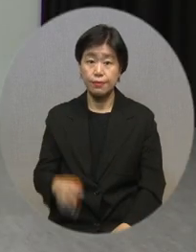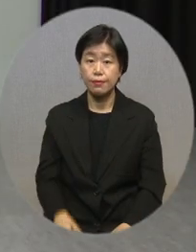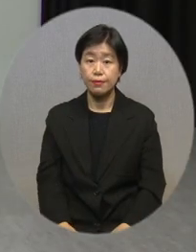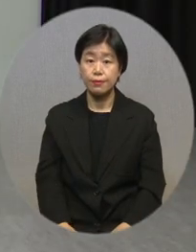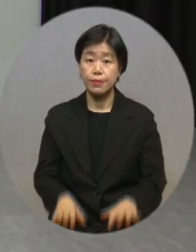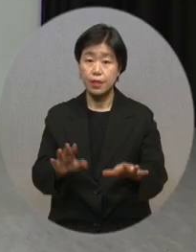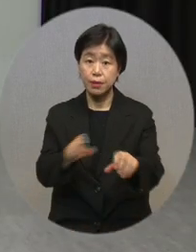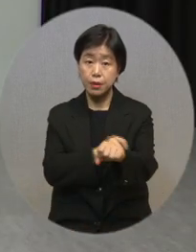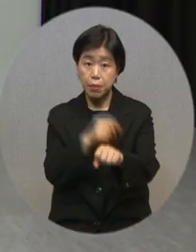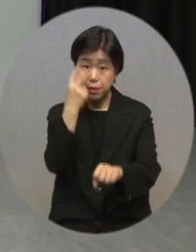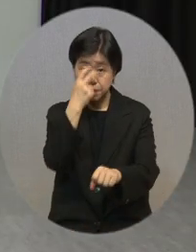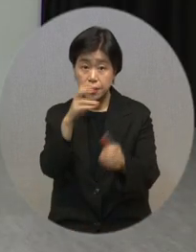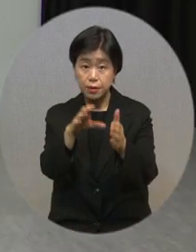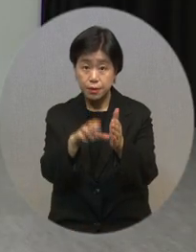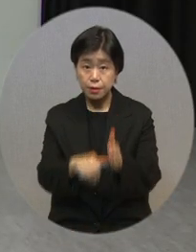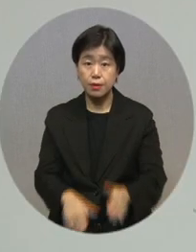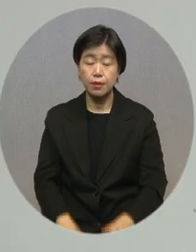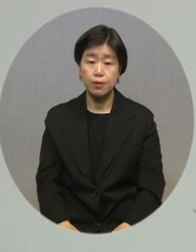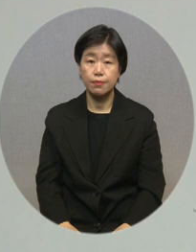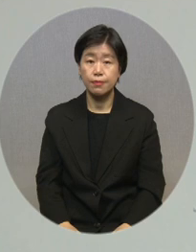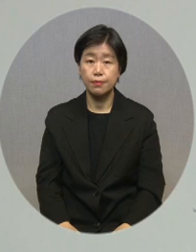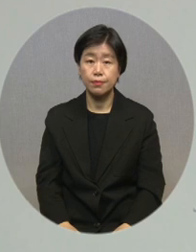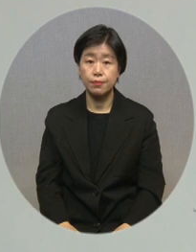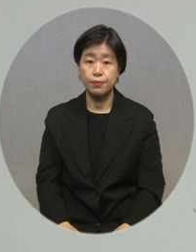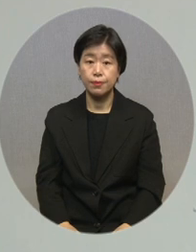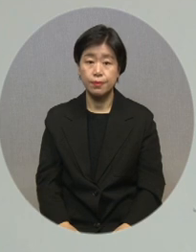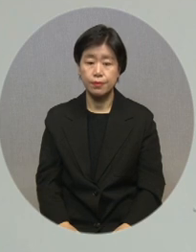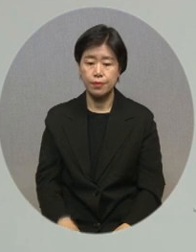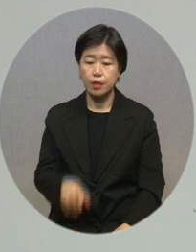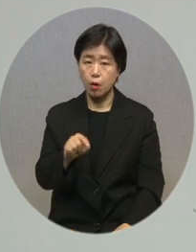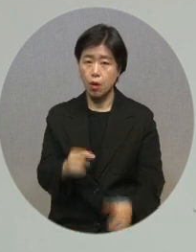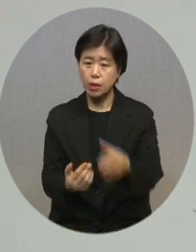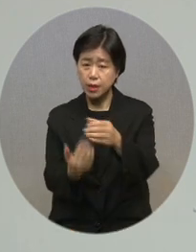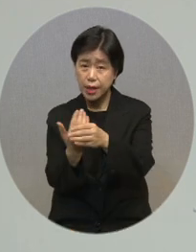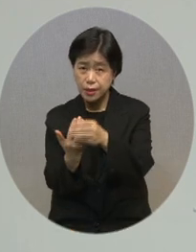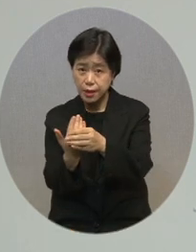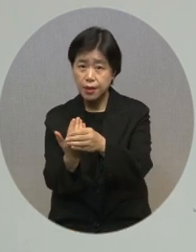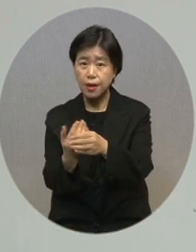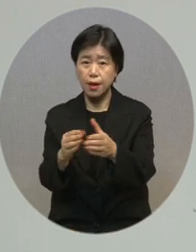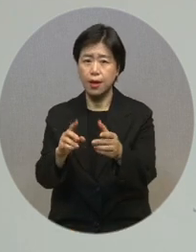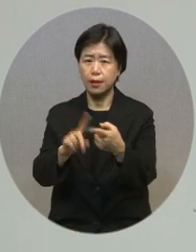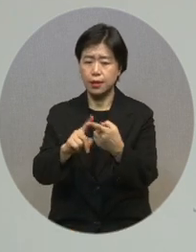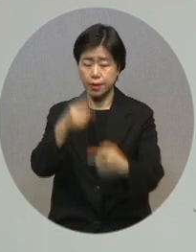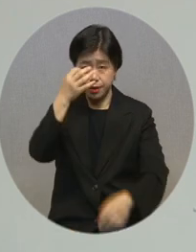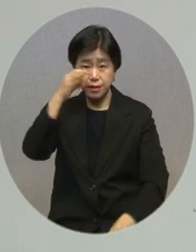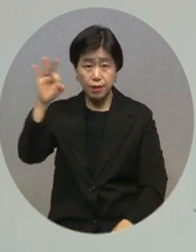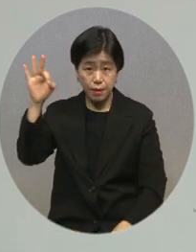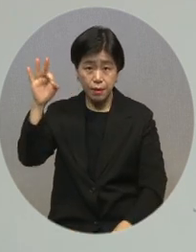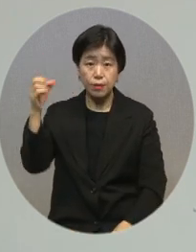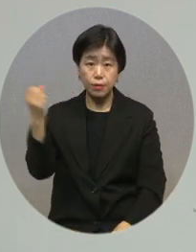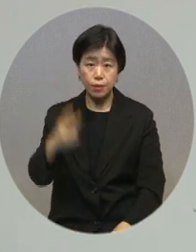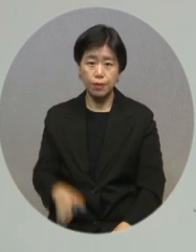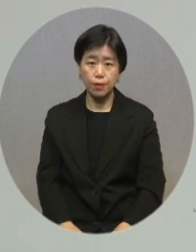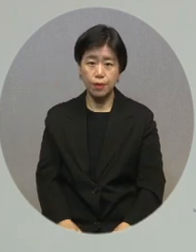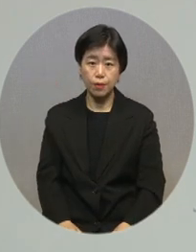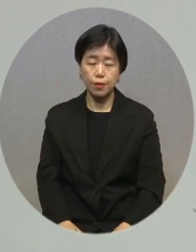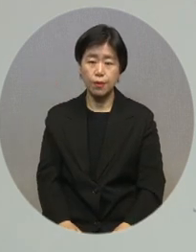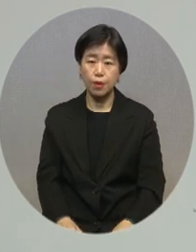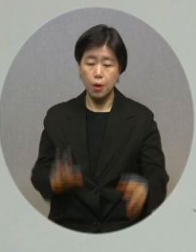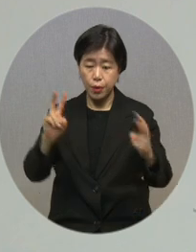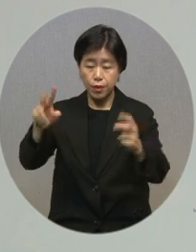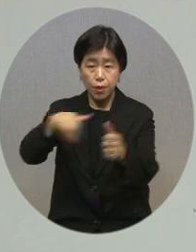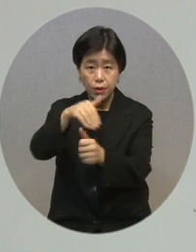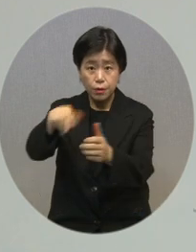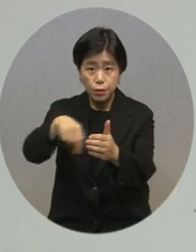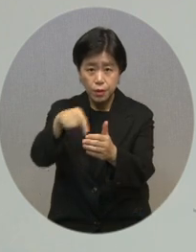특별 감사를 하다 보니까 저희가 그 산재 보험 제도를 그 산재를 인정하거나 또 산재 그 보험